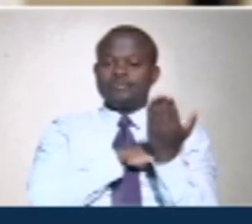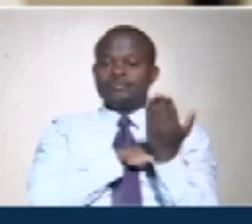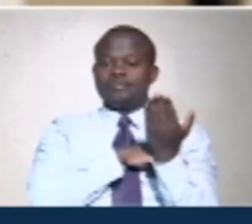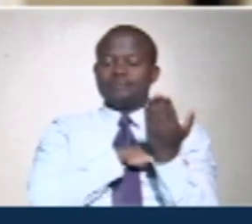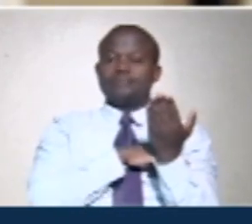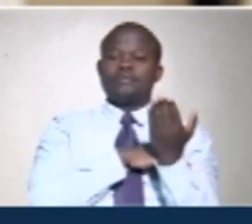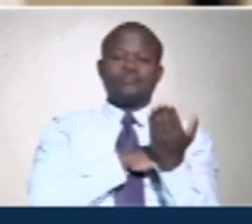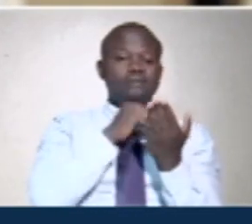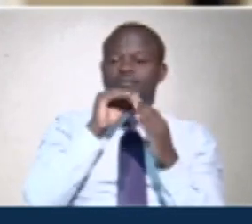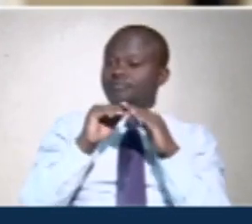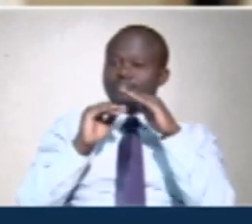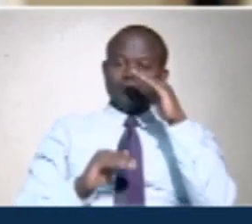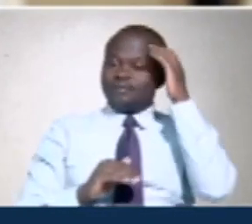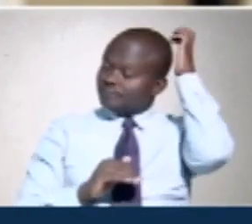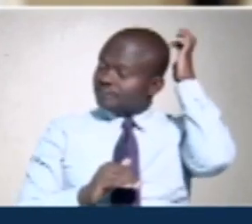Ntabwo nta nubwo ajya hasi.